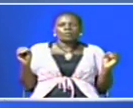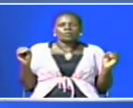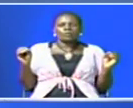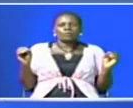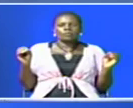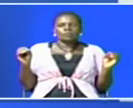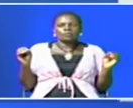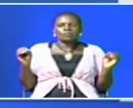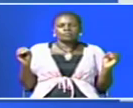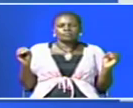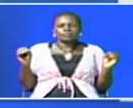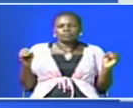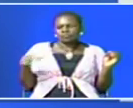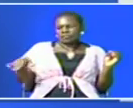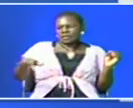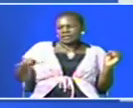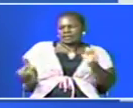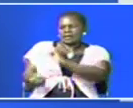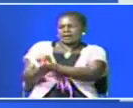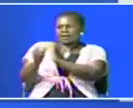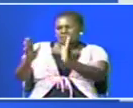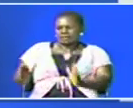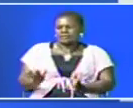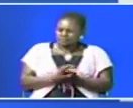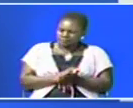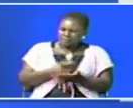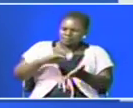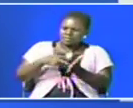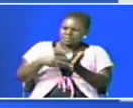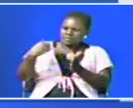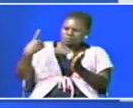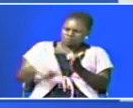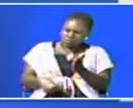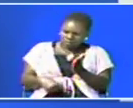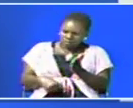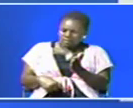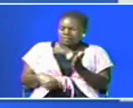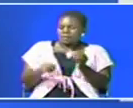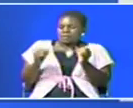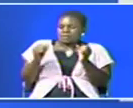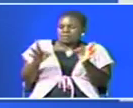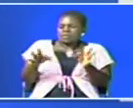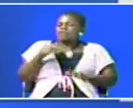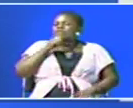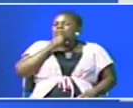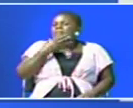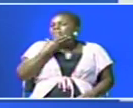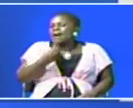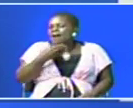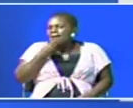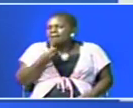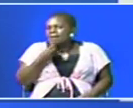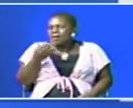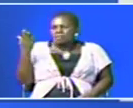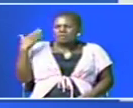Kazo hapo kwa washauri na saha. Ina maana kuwa kama yule mzee tuseme, kwa sababu